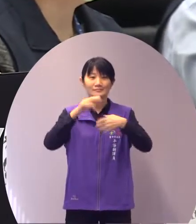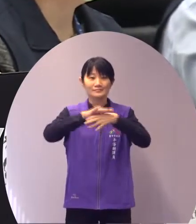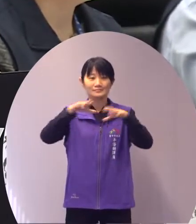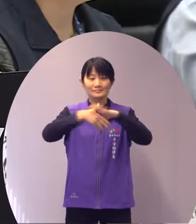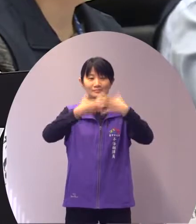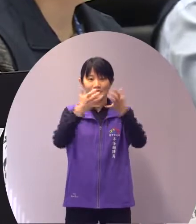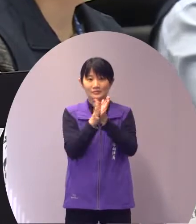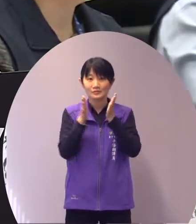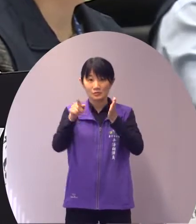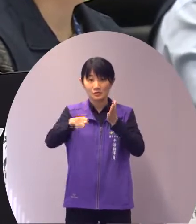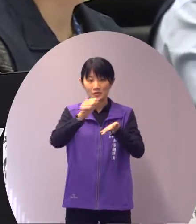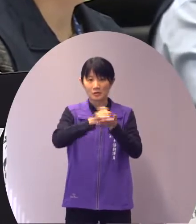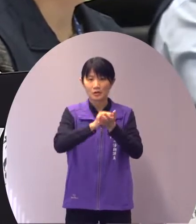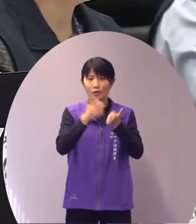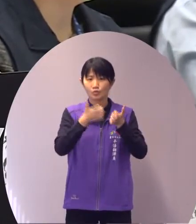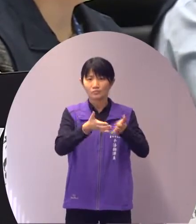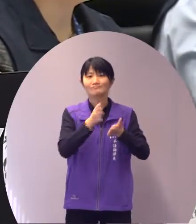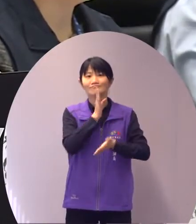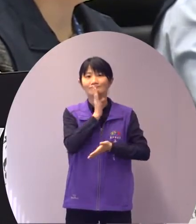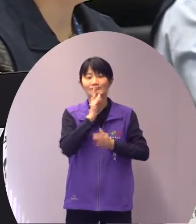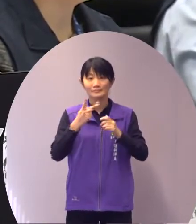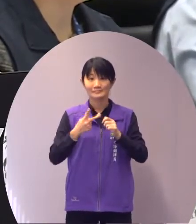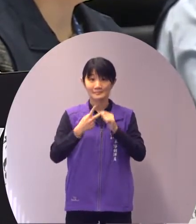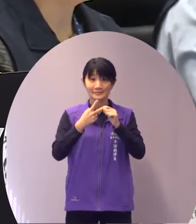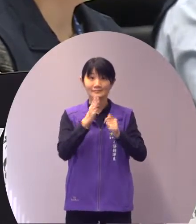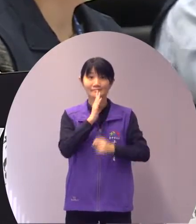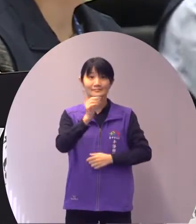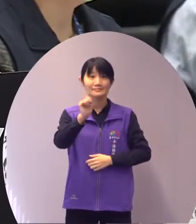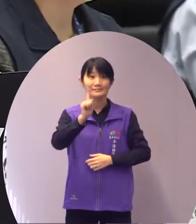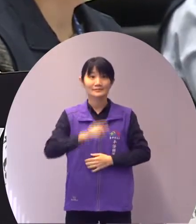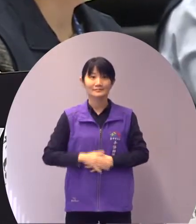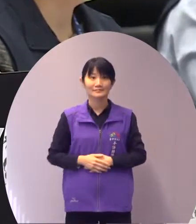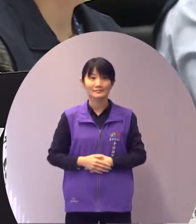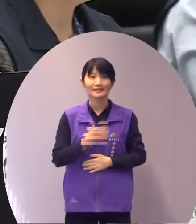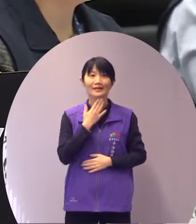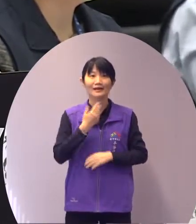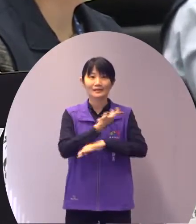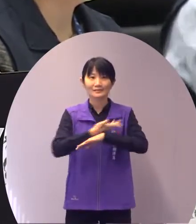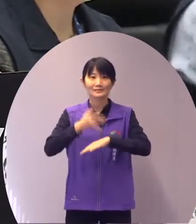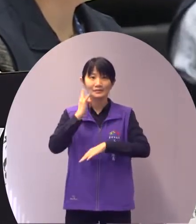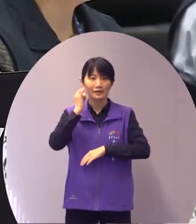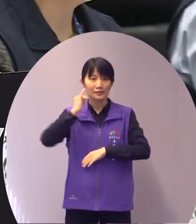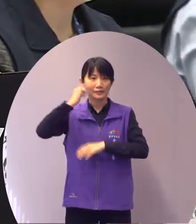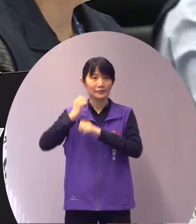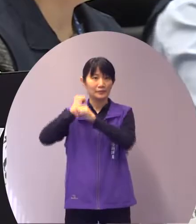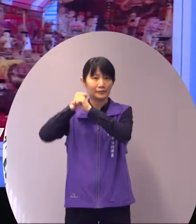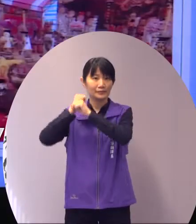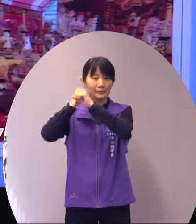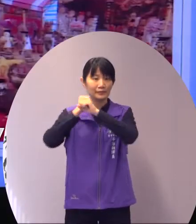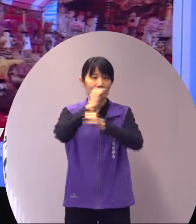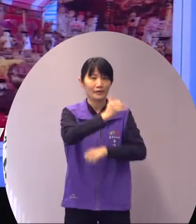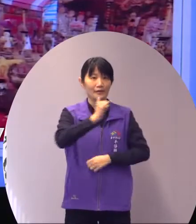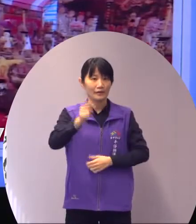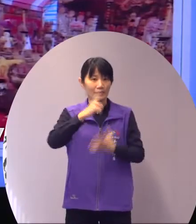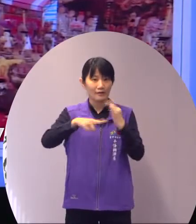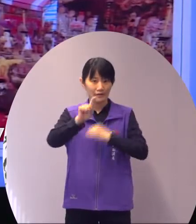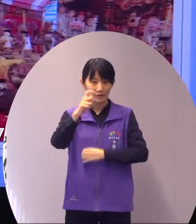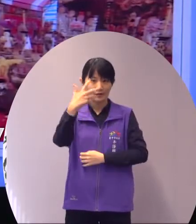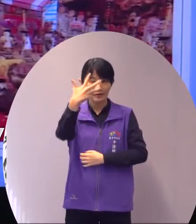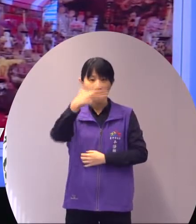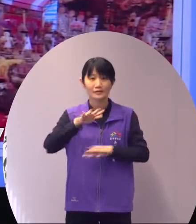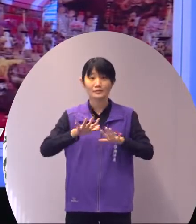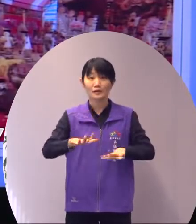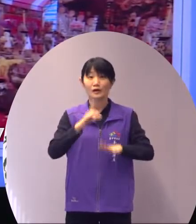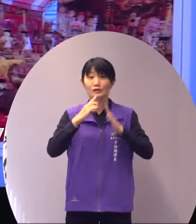化部登录为重要民俗。那第二件是汉溪妈祖绕境18庄，本项民俗现在是台中地区